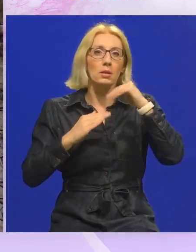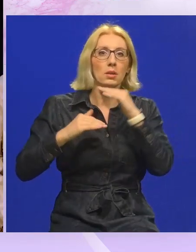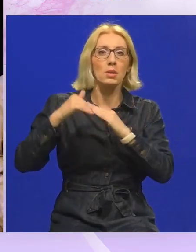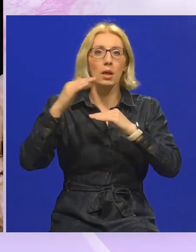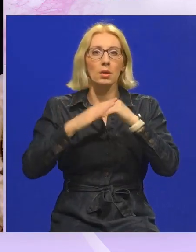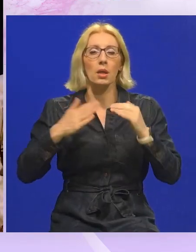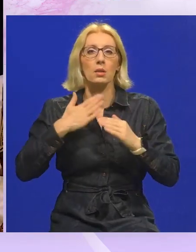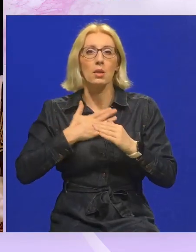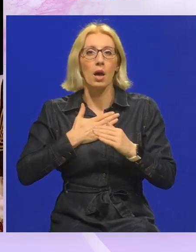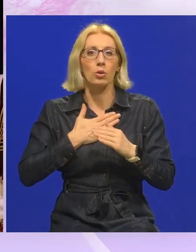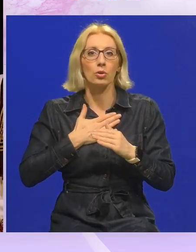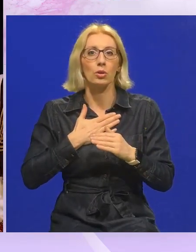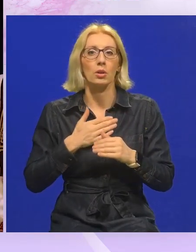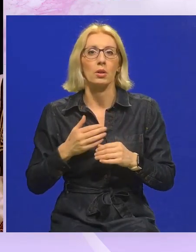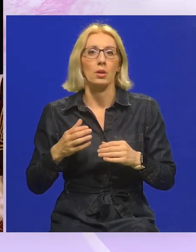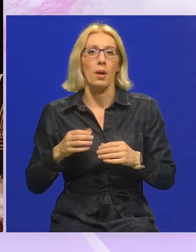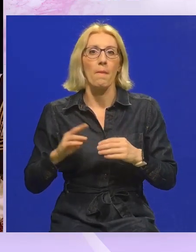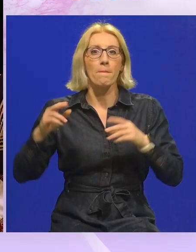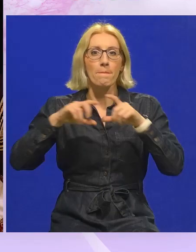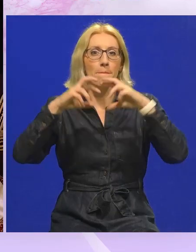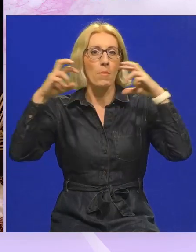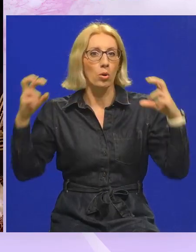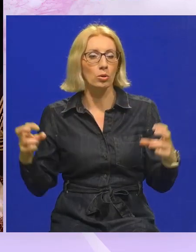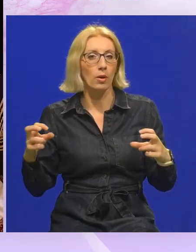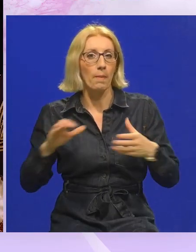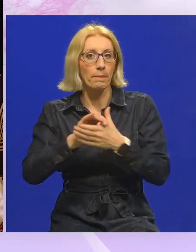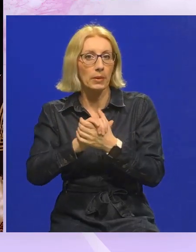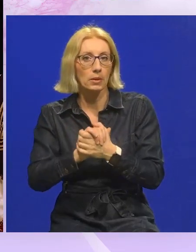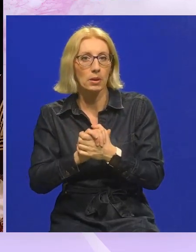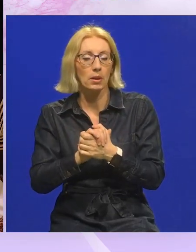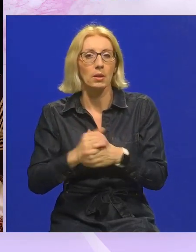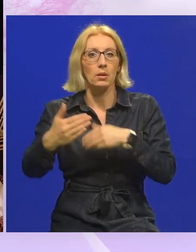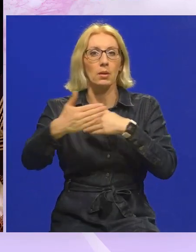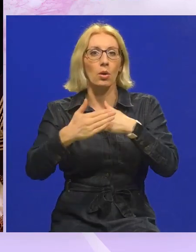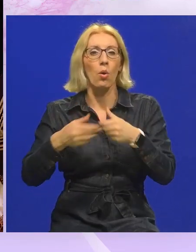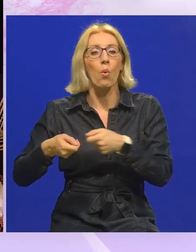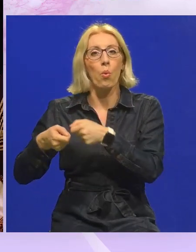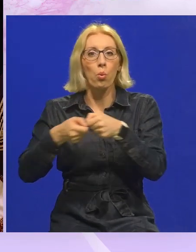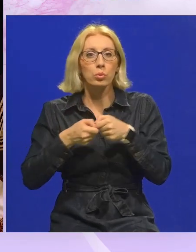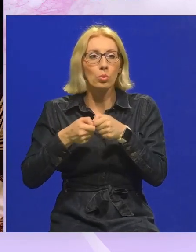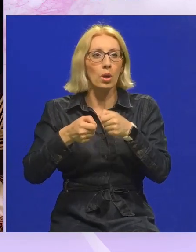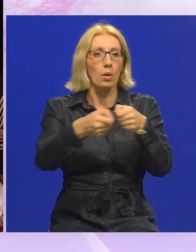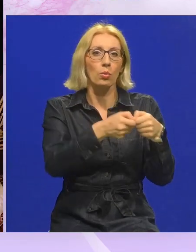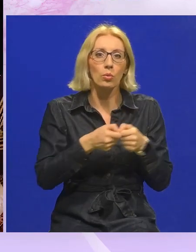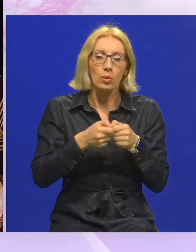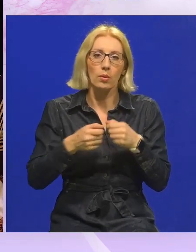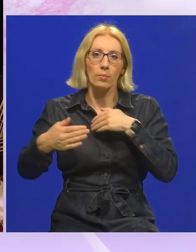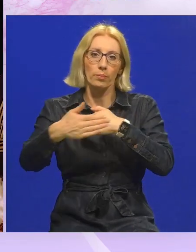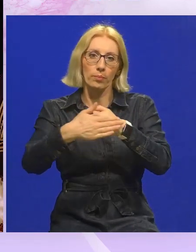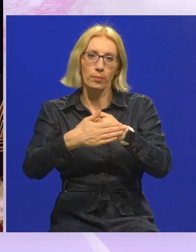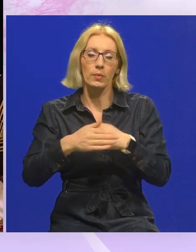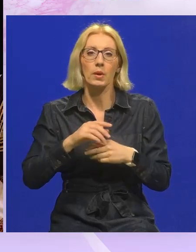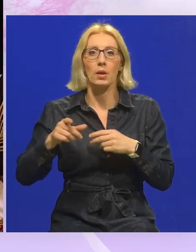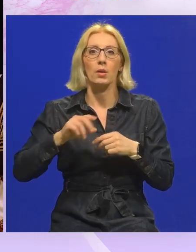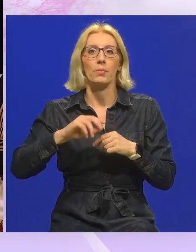sve naše manjine zapravo grade mostove prijateljstva između udruga naše županije, između udruga